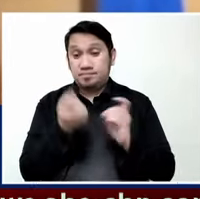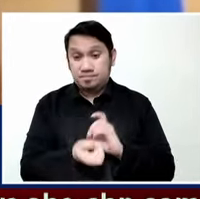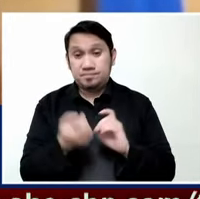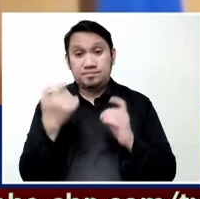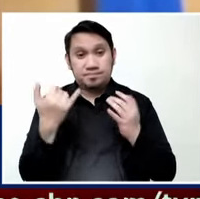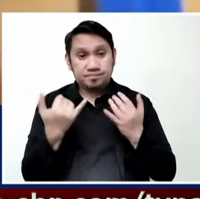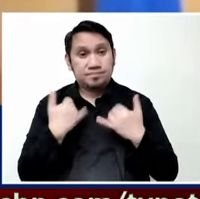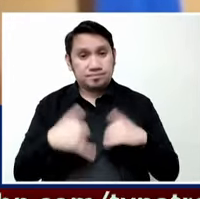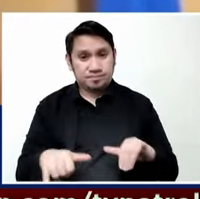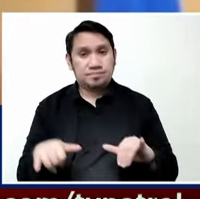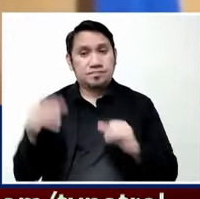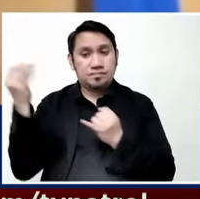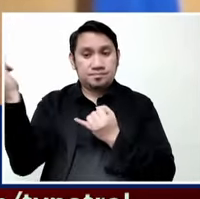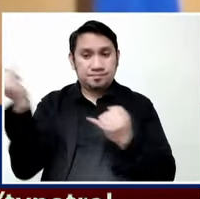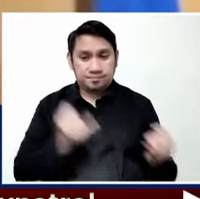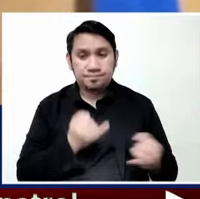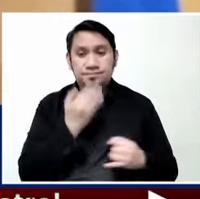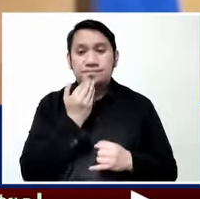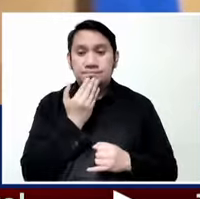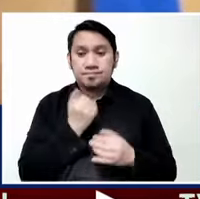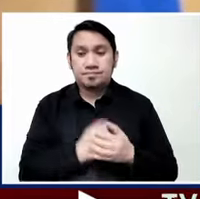pa rin tayo.